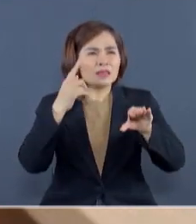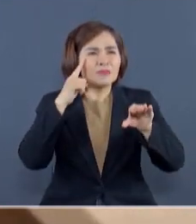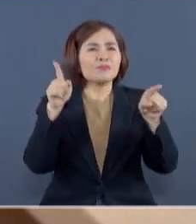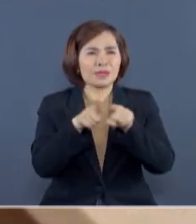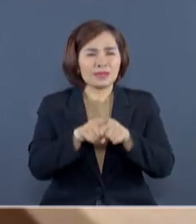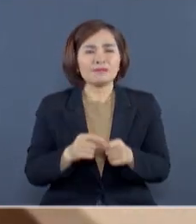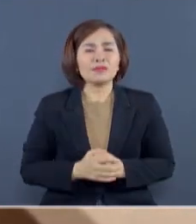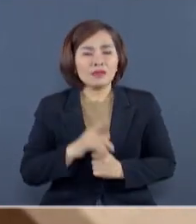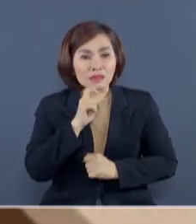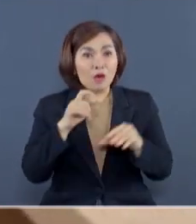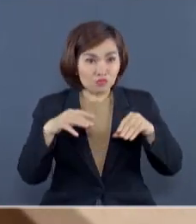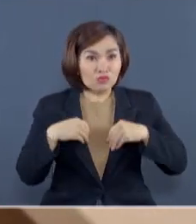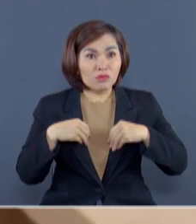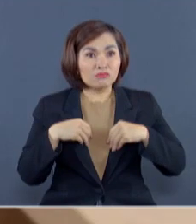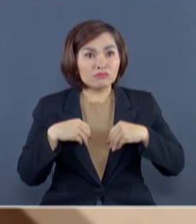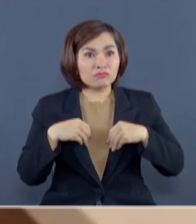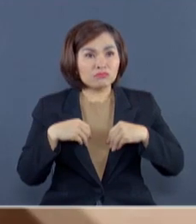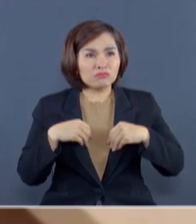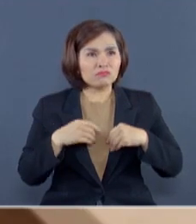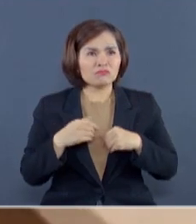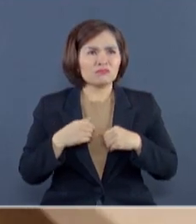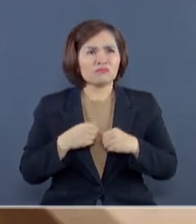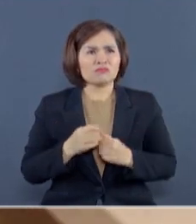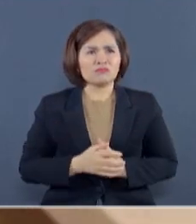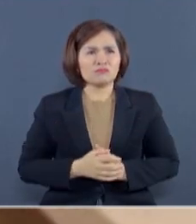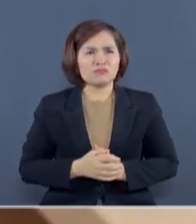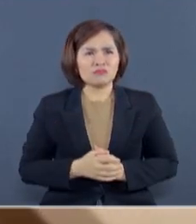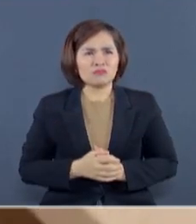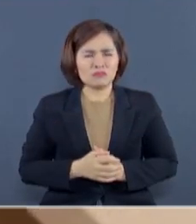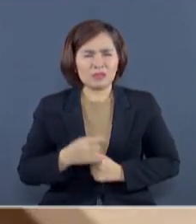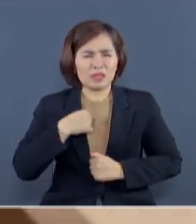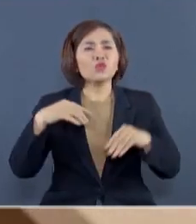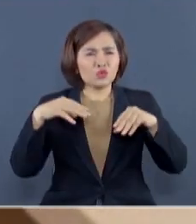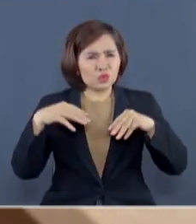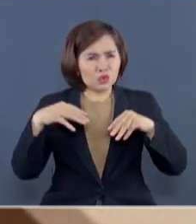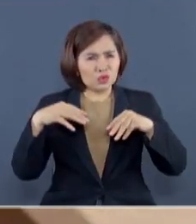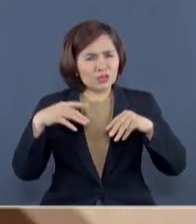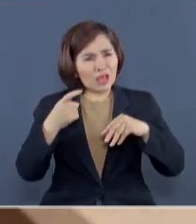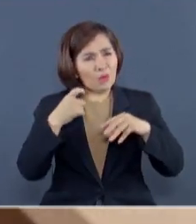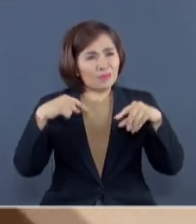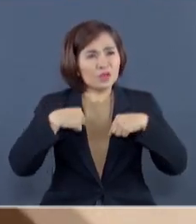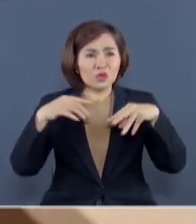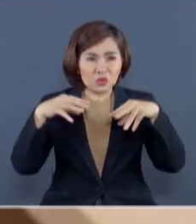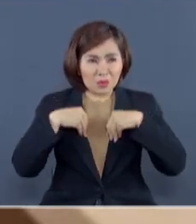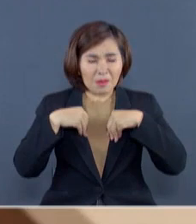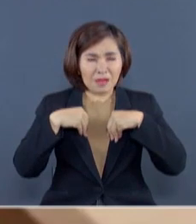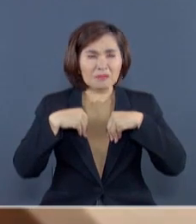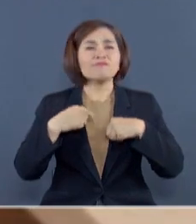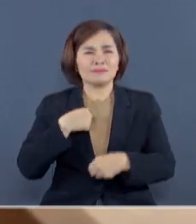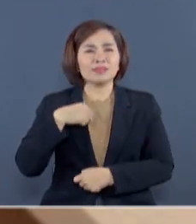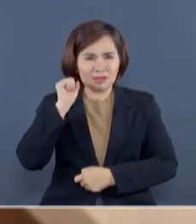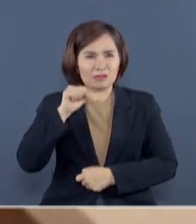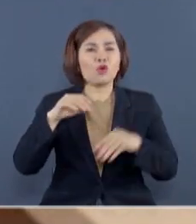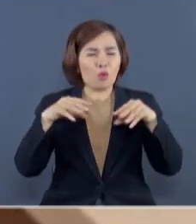แล้วตัวน้องเองเนี่ยยอมรับไหมว่าน้องก ็แค่หนูตัวหนูเองหนูยอมรับไหมว่าหนู ค่ะ น้องจริงไหมหนูยอมรับ